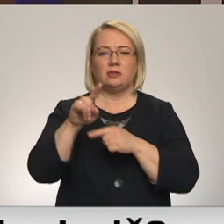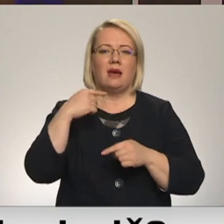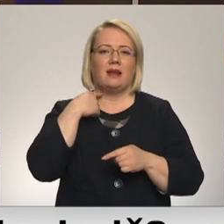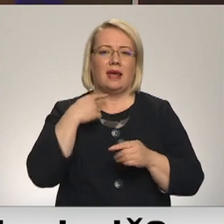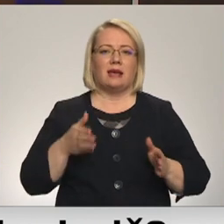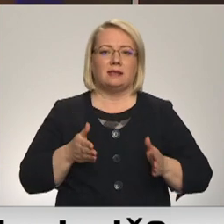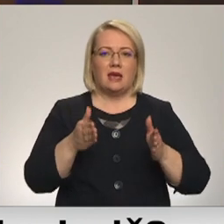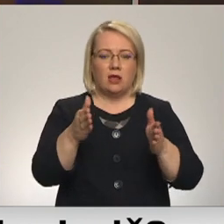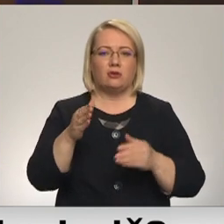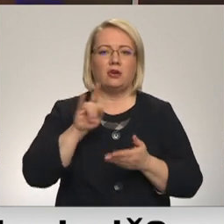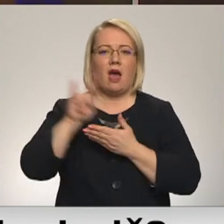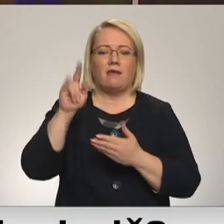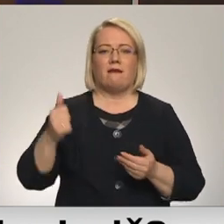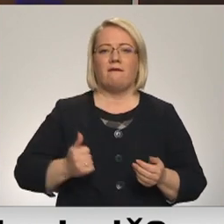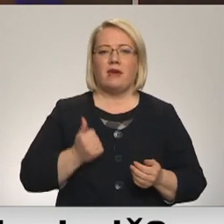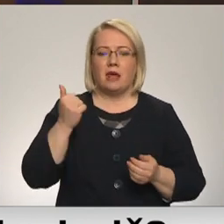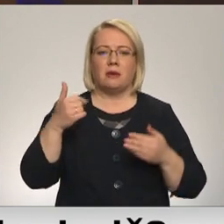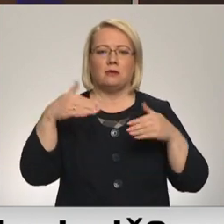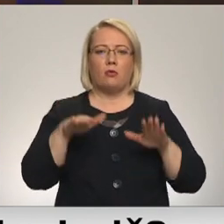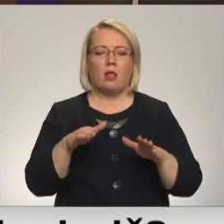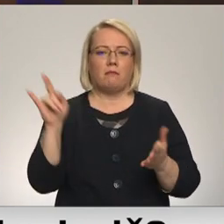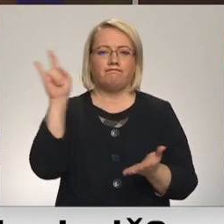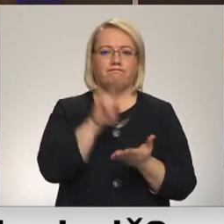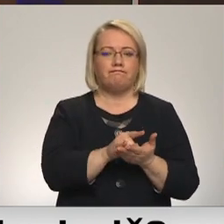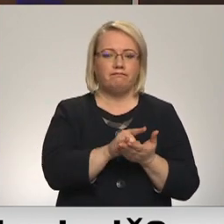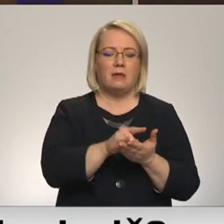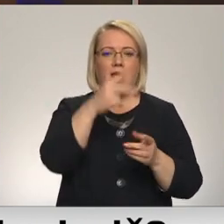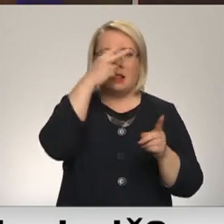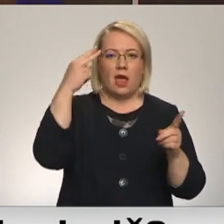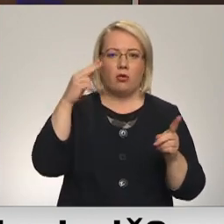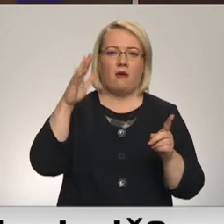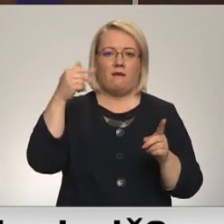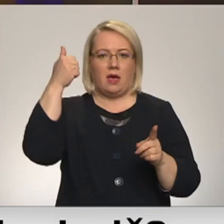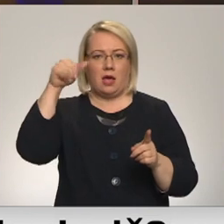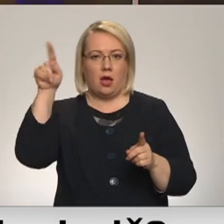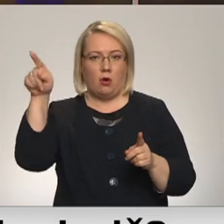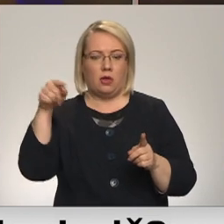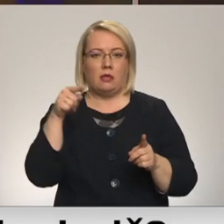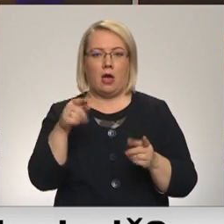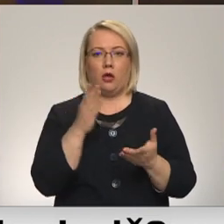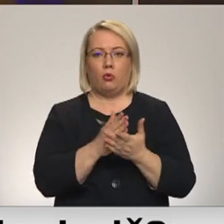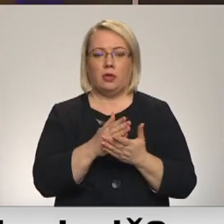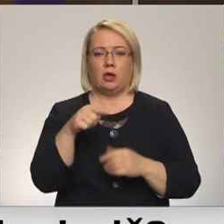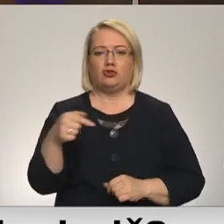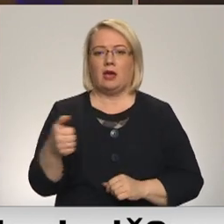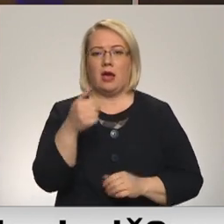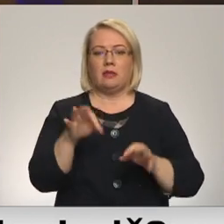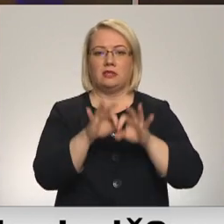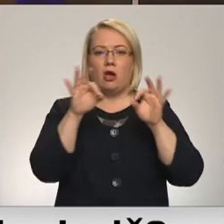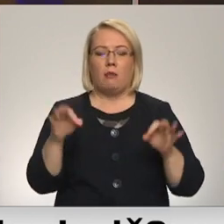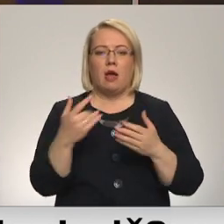avio sabiedrības pieņem lēmumu nosēsties kādā no Lietuvas vai Igaunijas lidostām. Tā notika arī šā gada sākumā, kad dažādu apstākļu